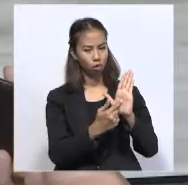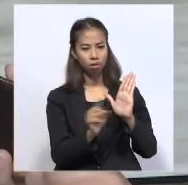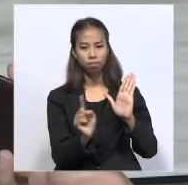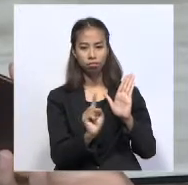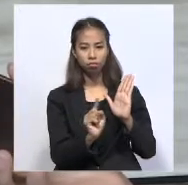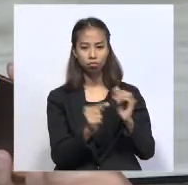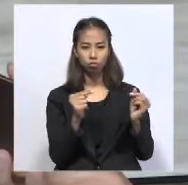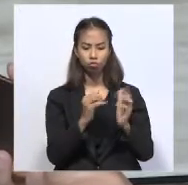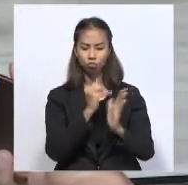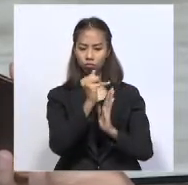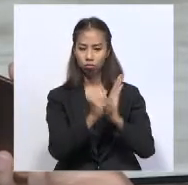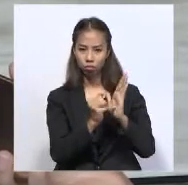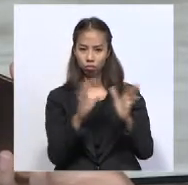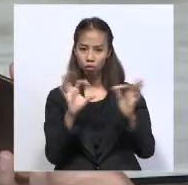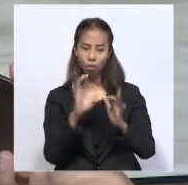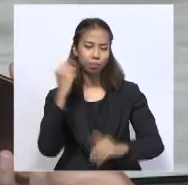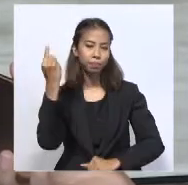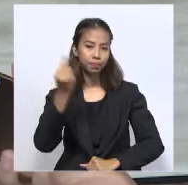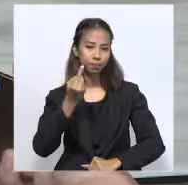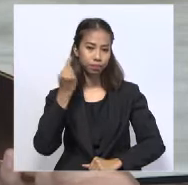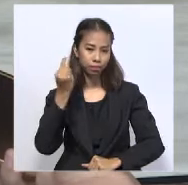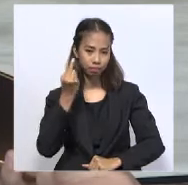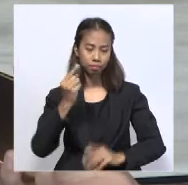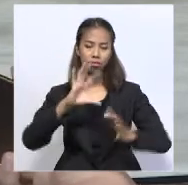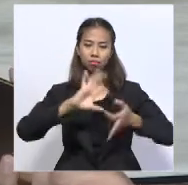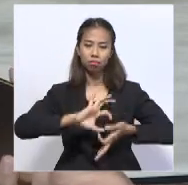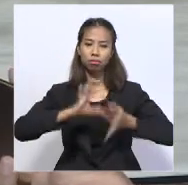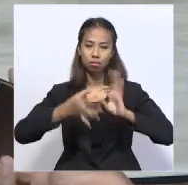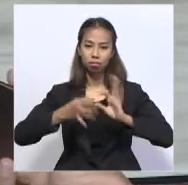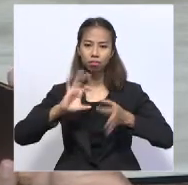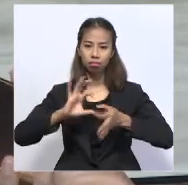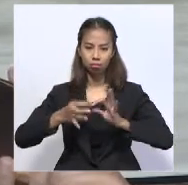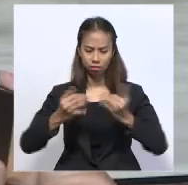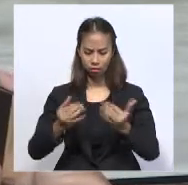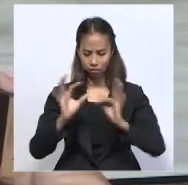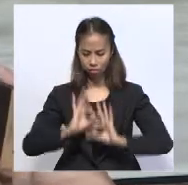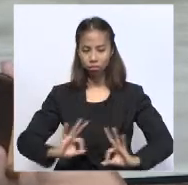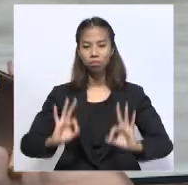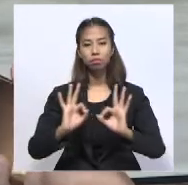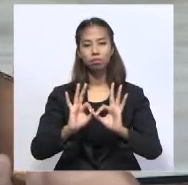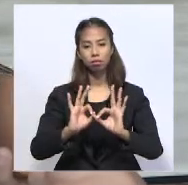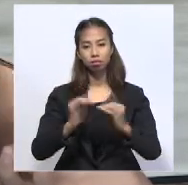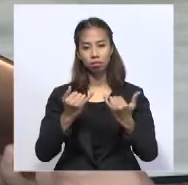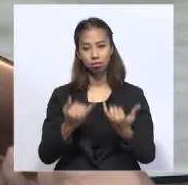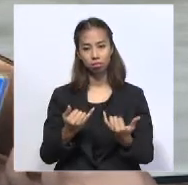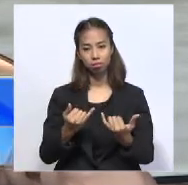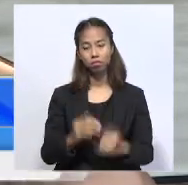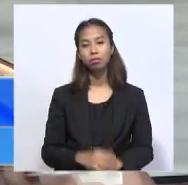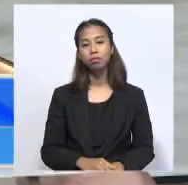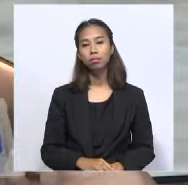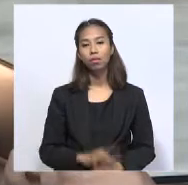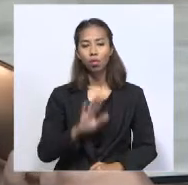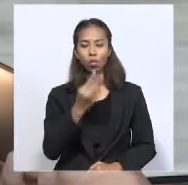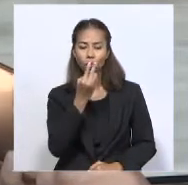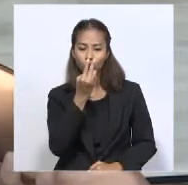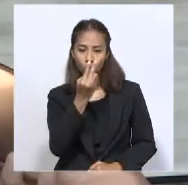ที่เน้นทางด้านของการท่องเที่ยวเน้นทางด้านของกีฬานะครับเป็นหัวใจสำคัญตรงนี้ก็จะต้องดูครับว่าน